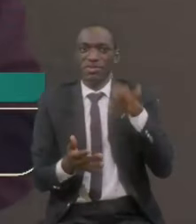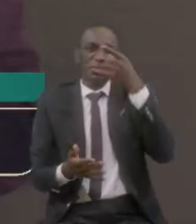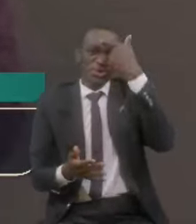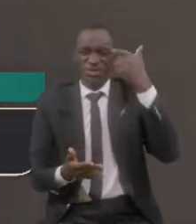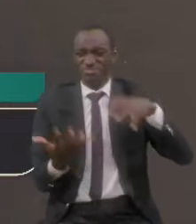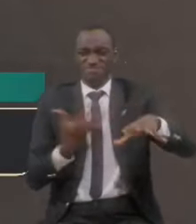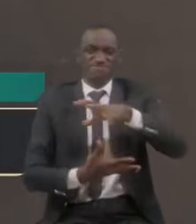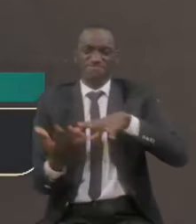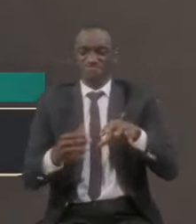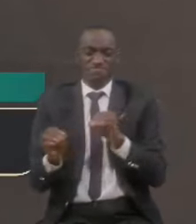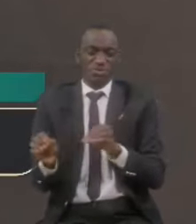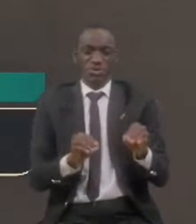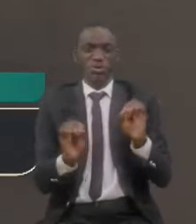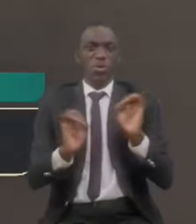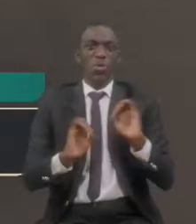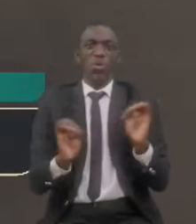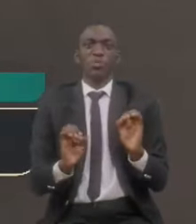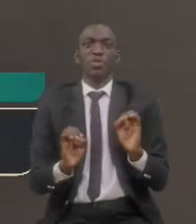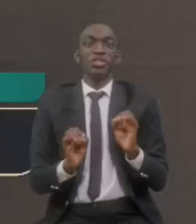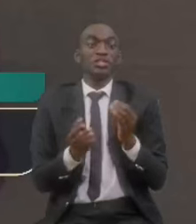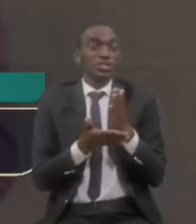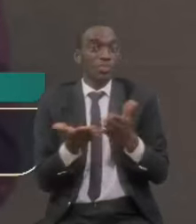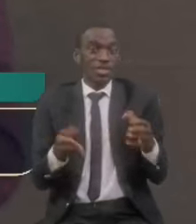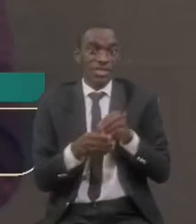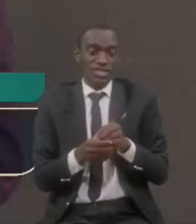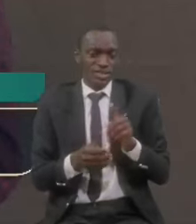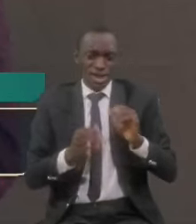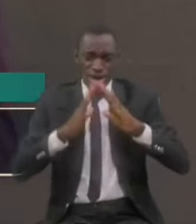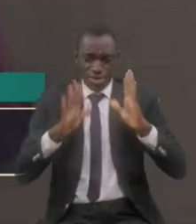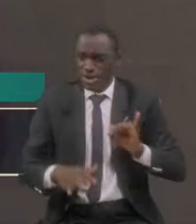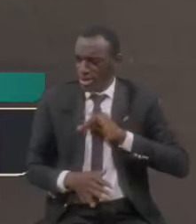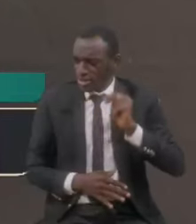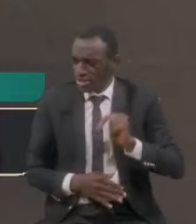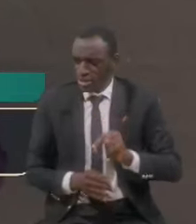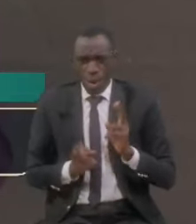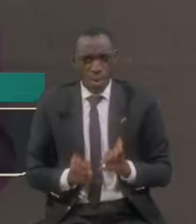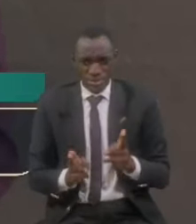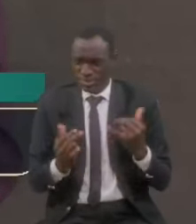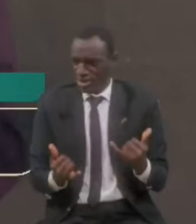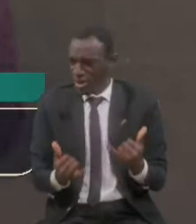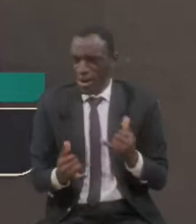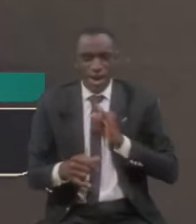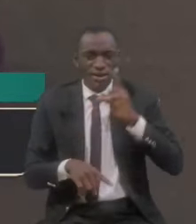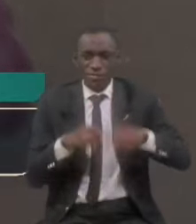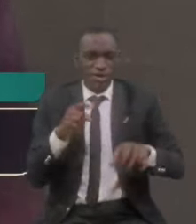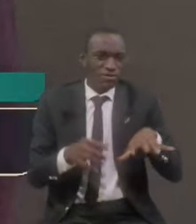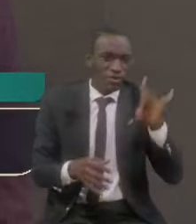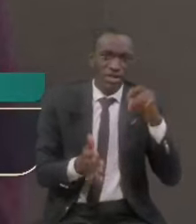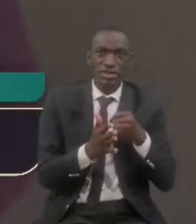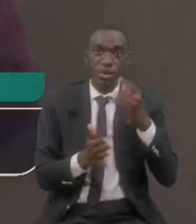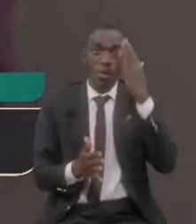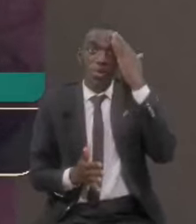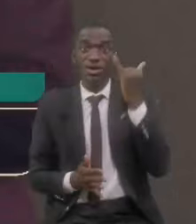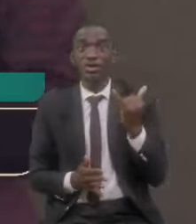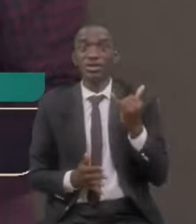Il y a quelque chose dans la maison dont tu as besoin. Ah, j'ai besoin de ça urgemment maintenant. Mais je n'arrive pas à trouver ça. Pourquoi?